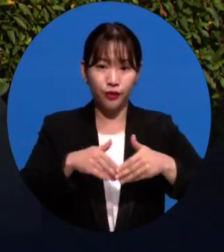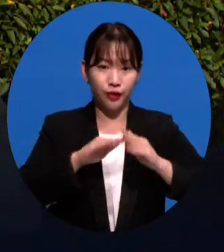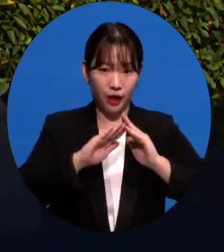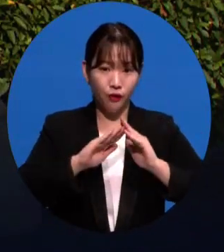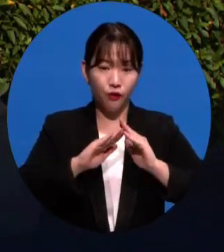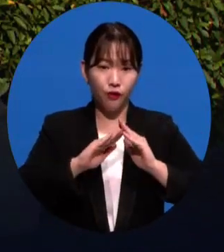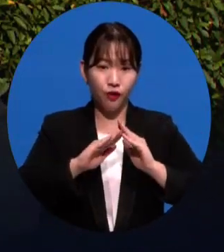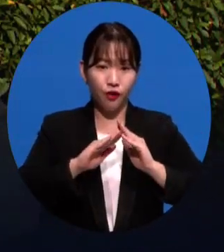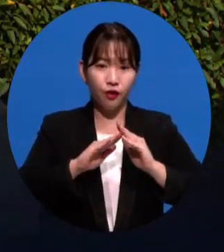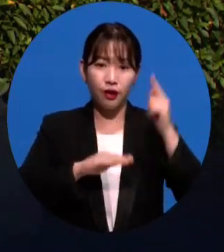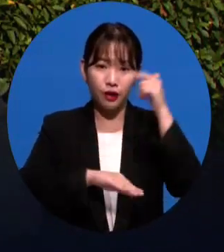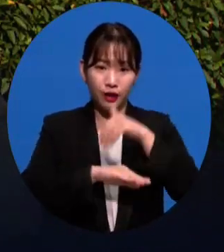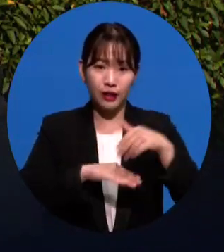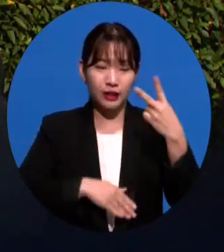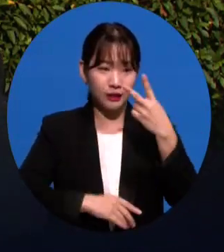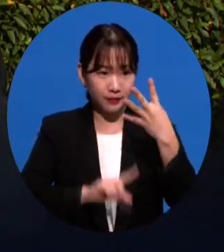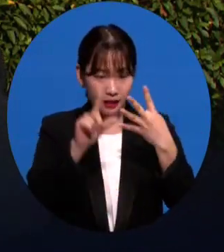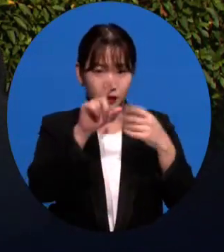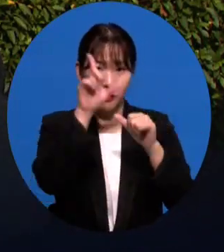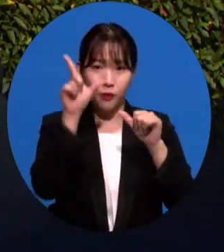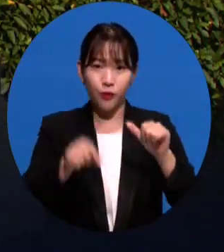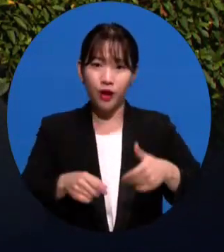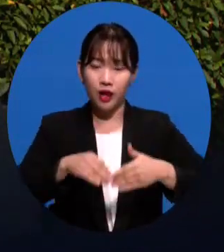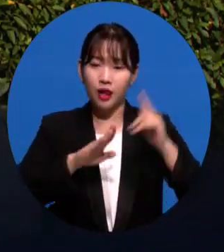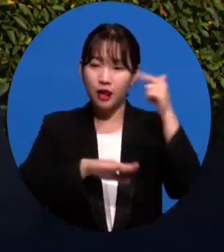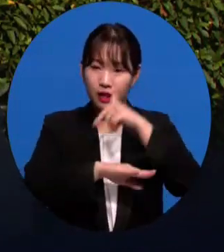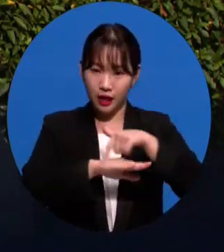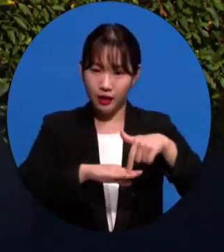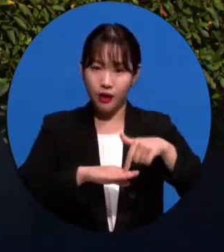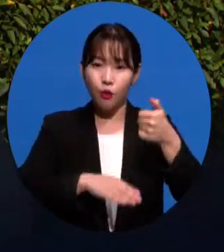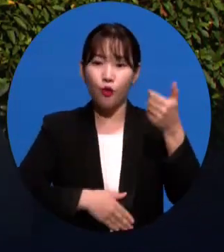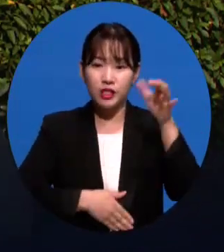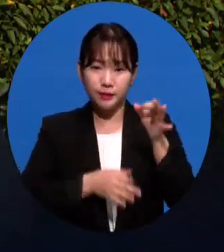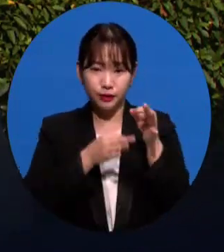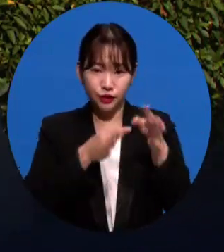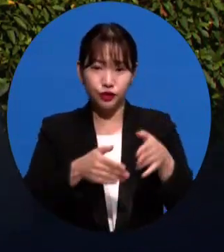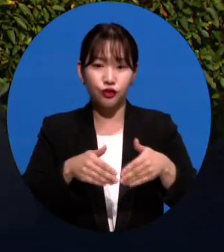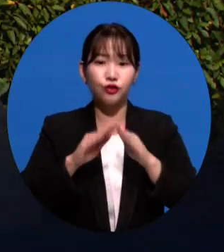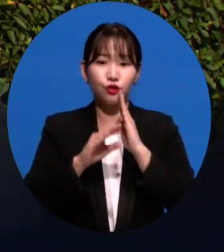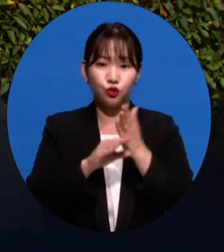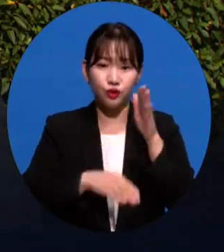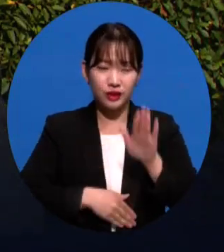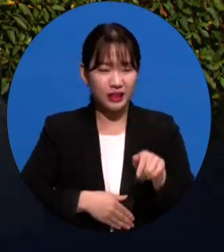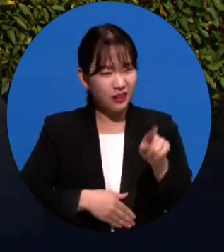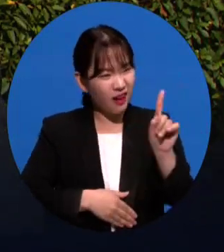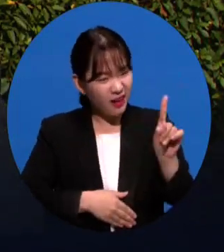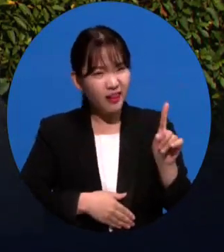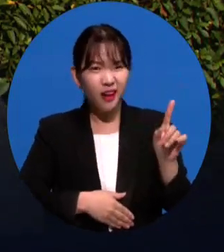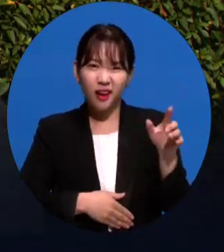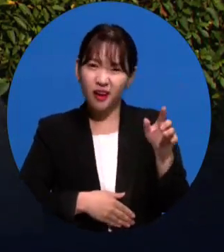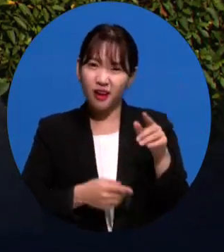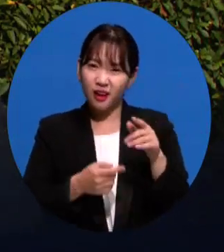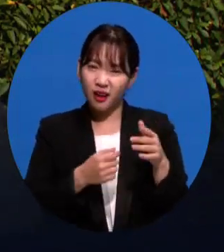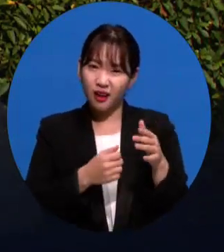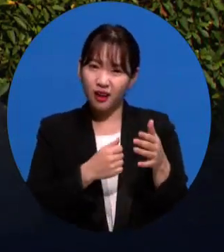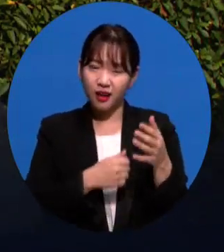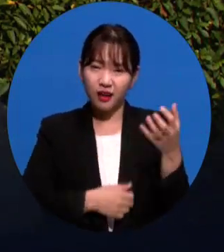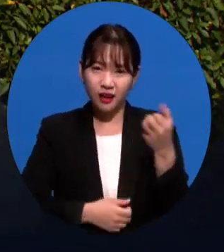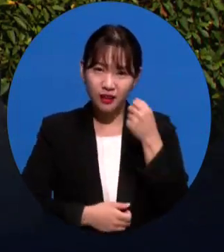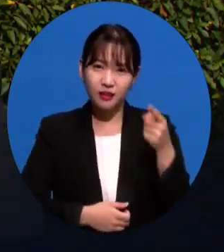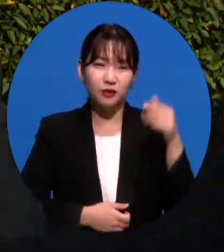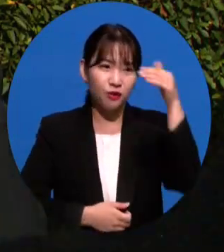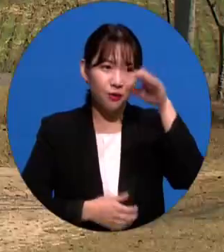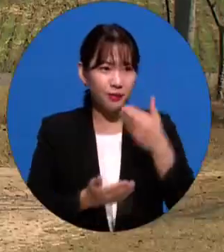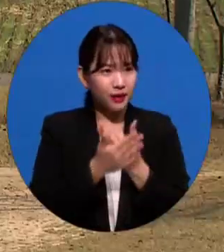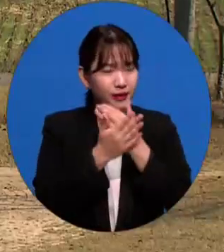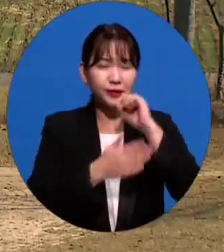한다고 2024년 5월 달에 완공 목표로 한 50억을 들여서 하고 있는데 그거 하나 가지고는 절대 관광지가 활성화가 되지는